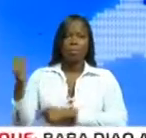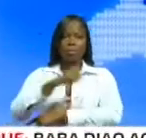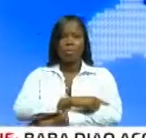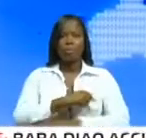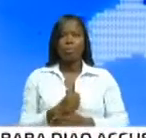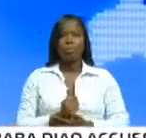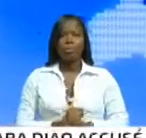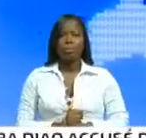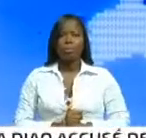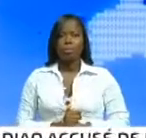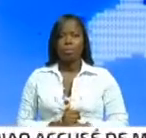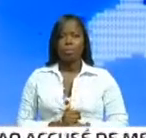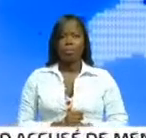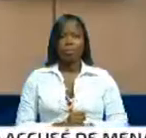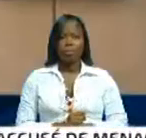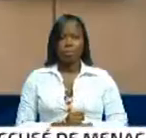d'hélène moussa b